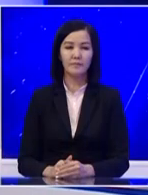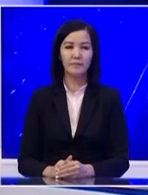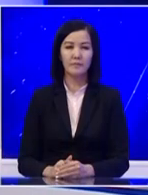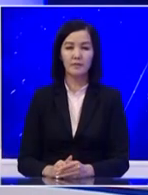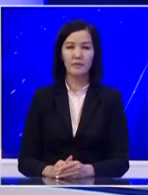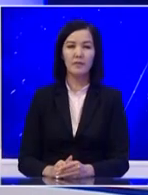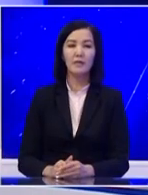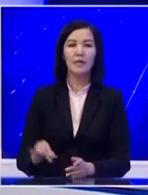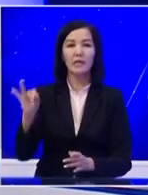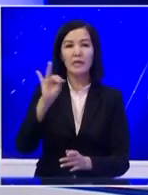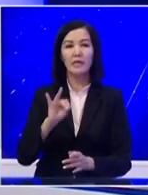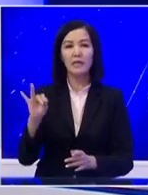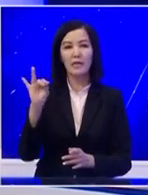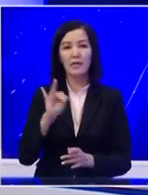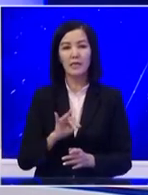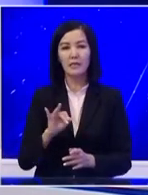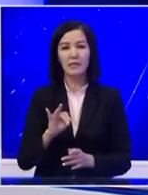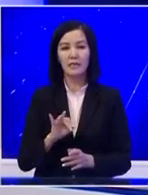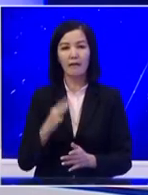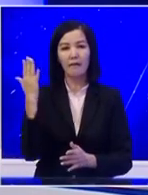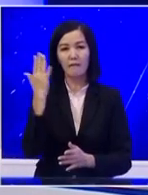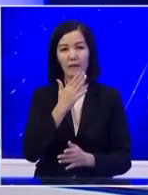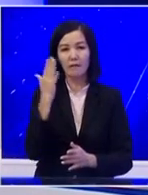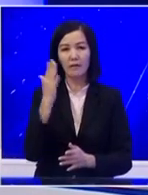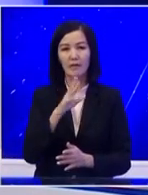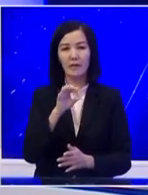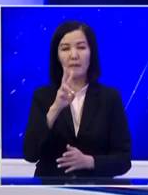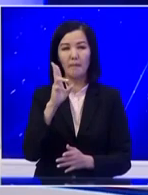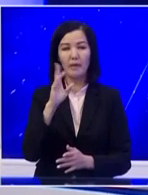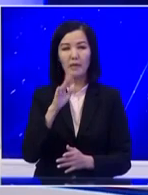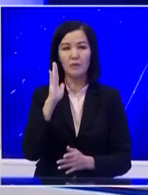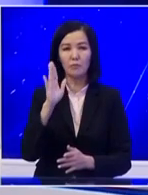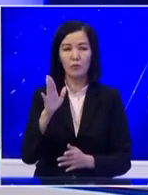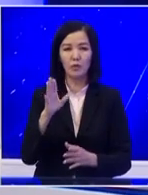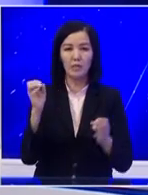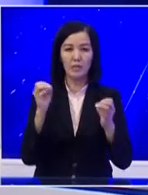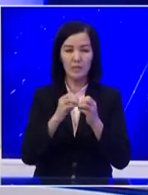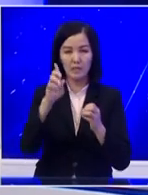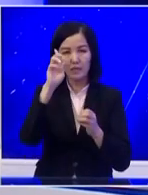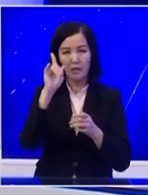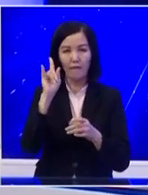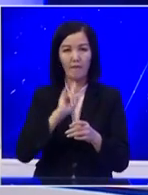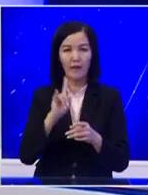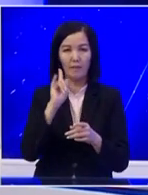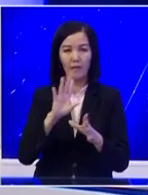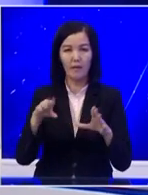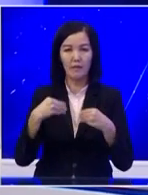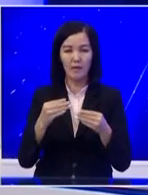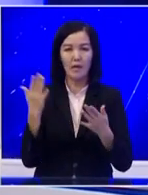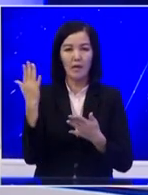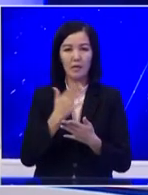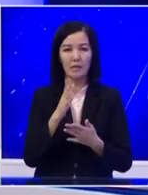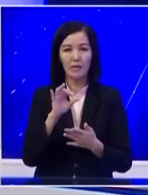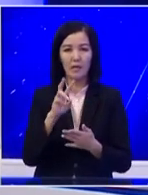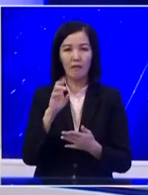К другим темам. Историческая драма «Тамирис» выйдет в прокат в 10 странах. Международный дистрибьютор прав показа киноленты Акана